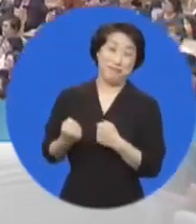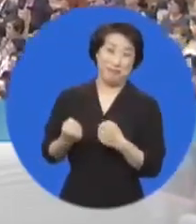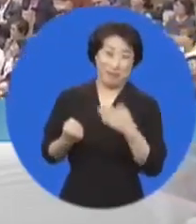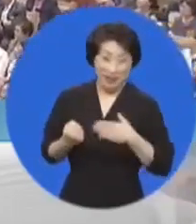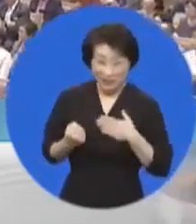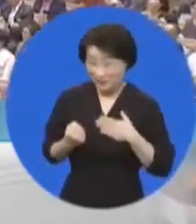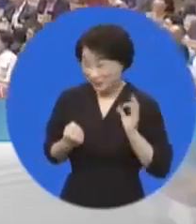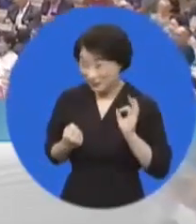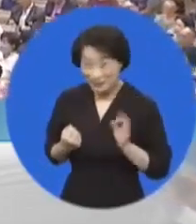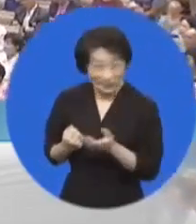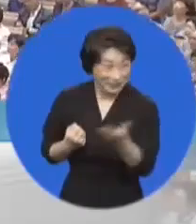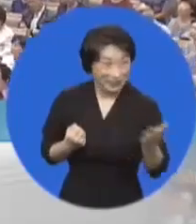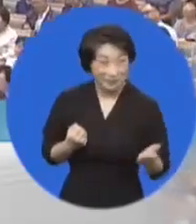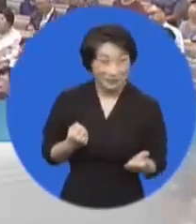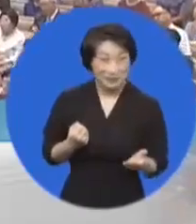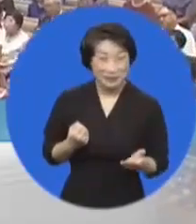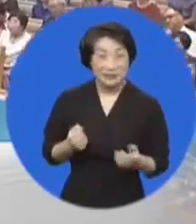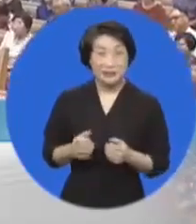알아들었습니까?